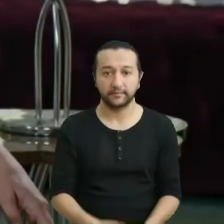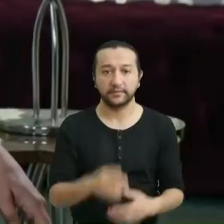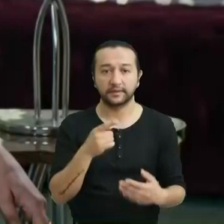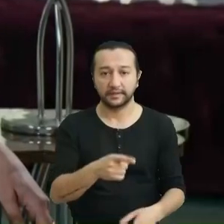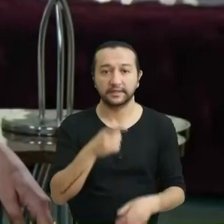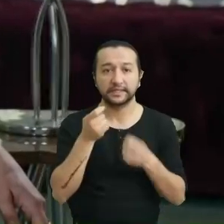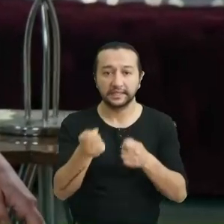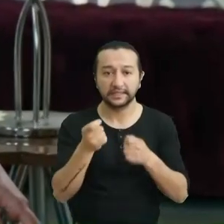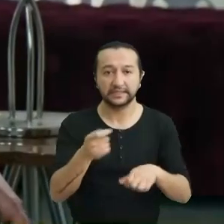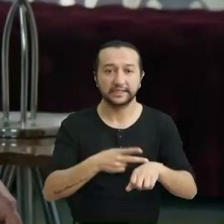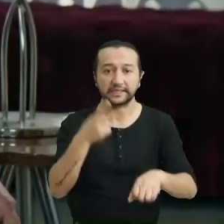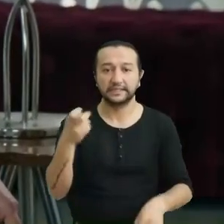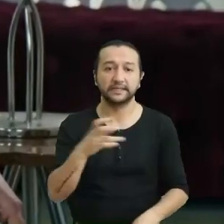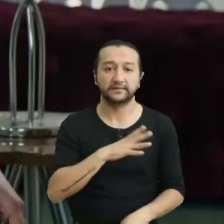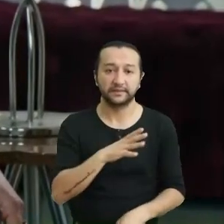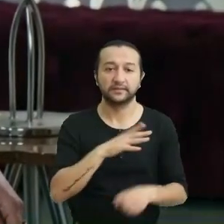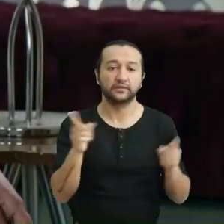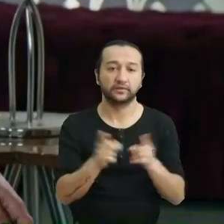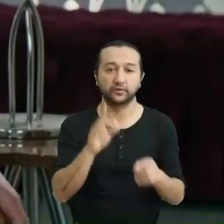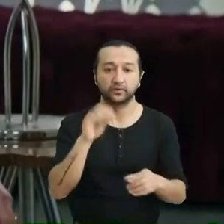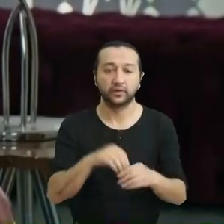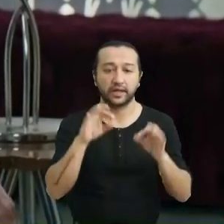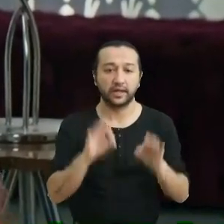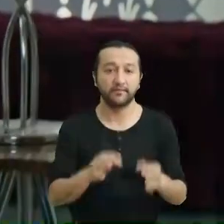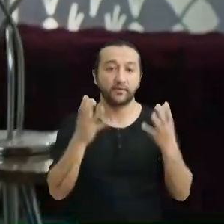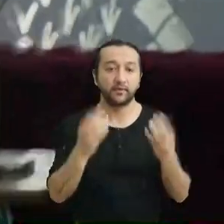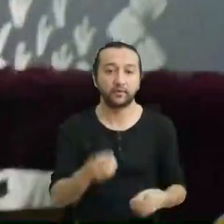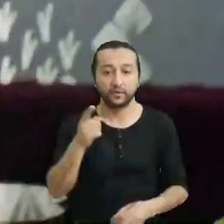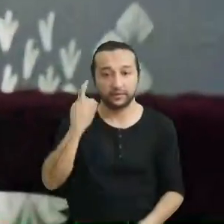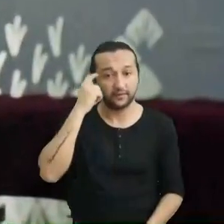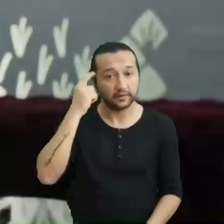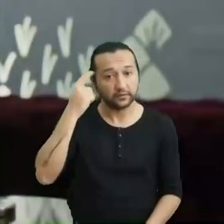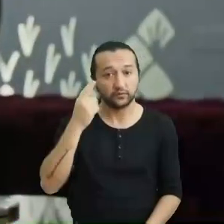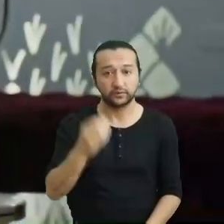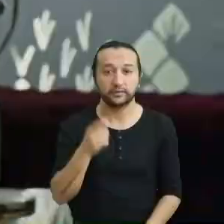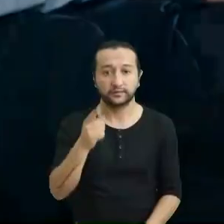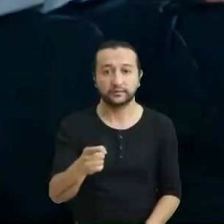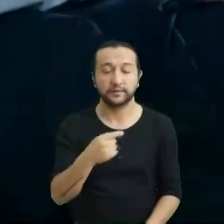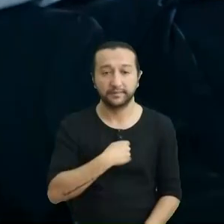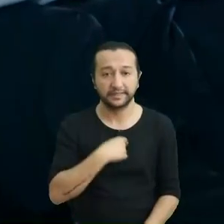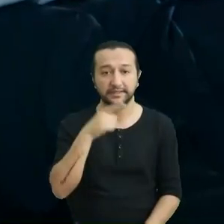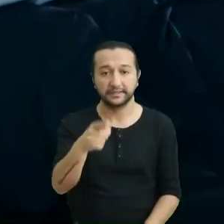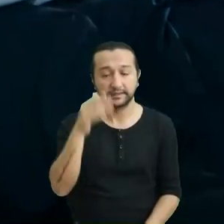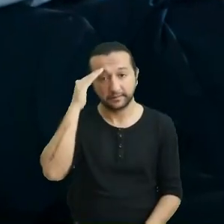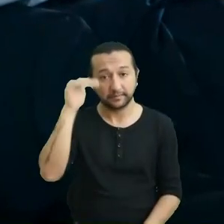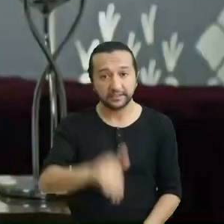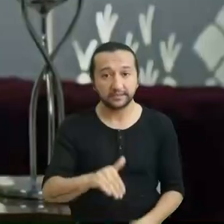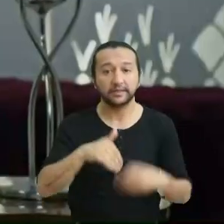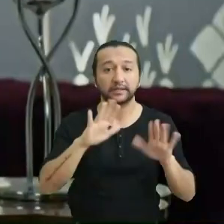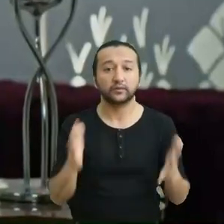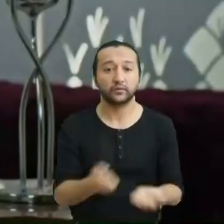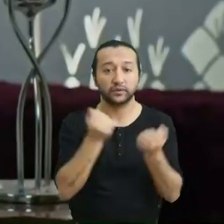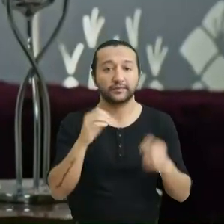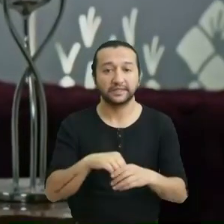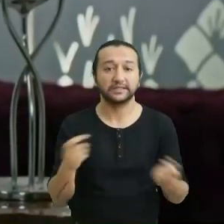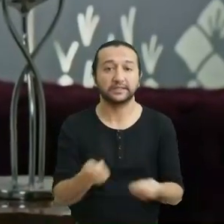Taşra baskısına 2 saat var. Hem ne olur mantıklı düşünelim. Ben sizi batırmaya değil,